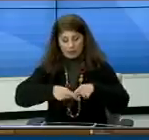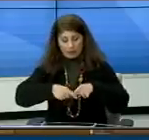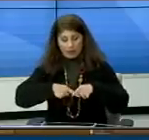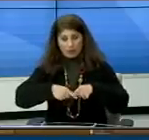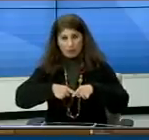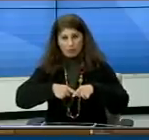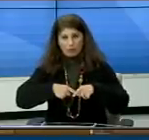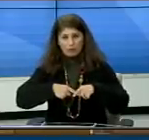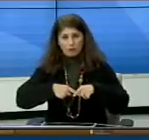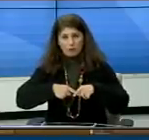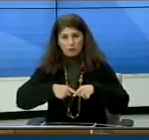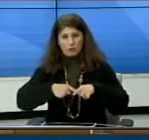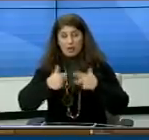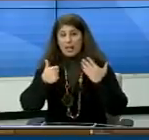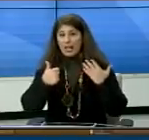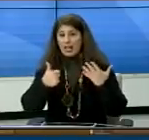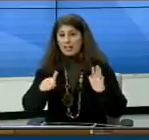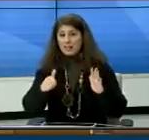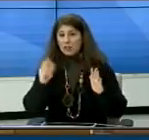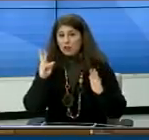Δεκέμβριο